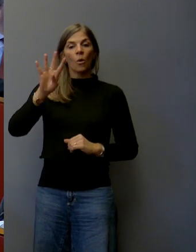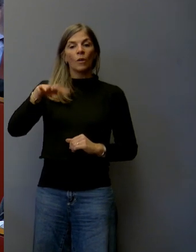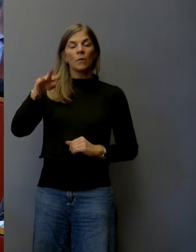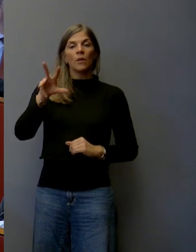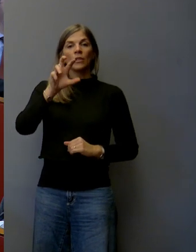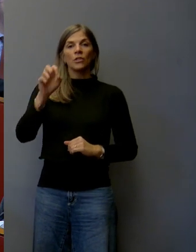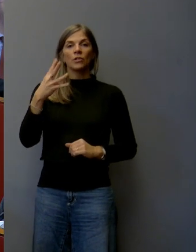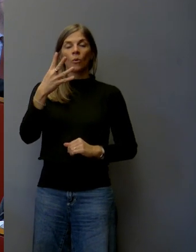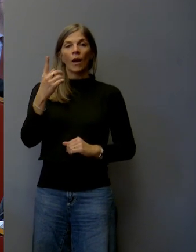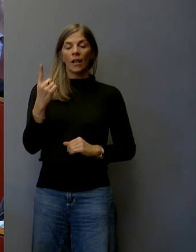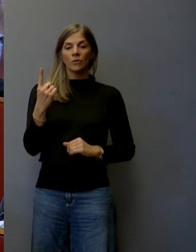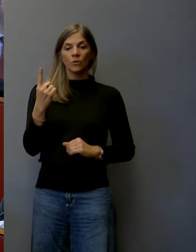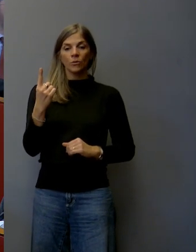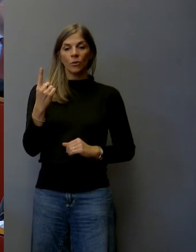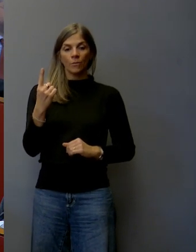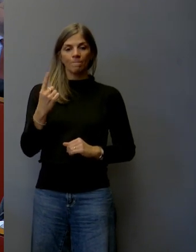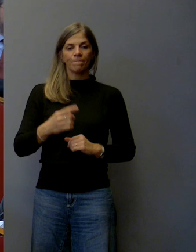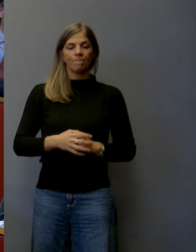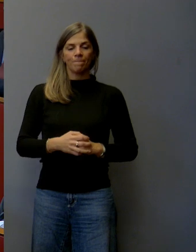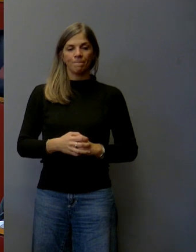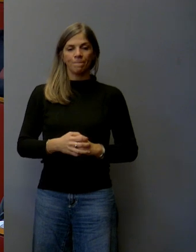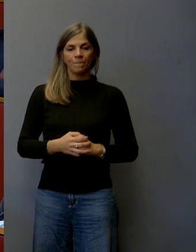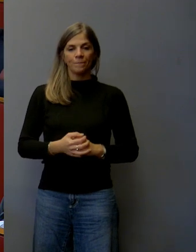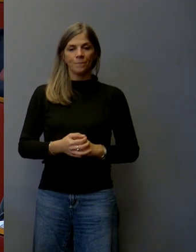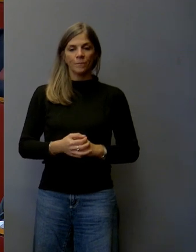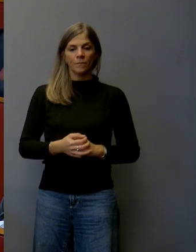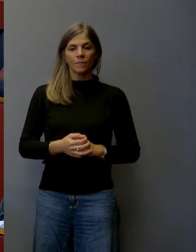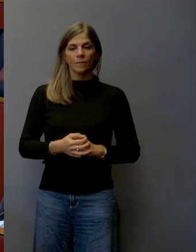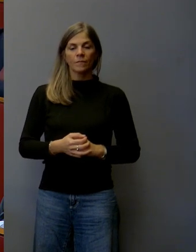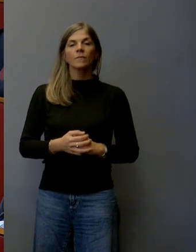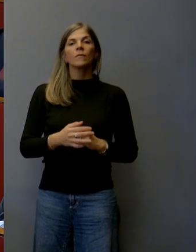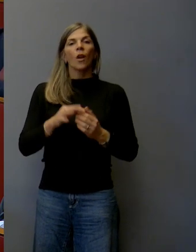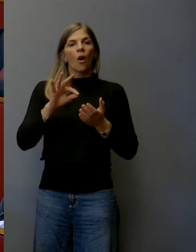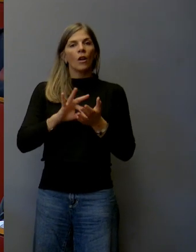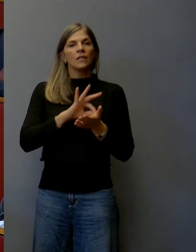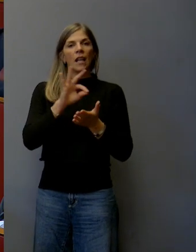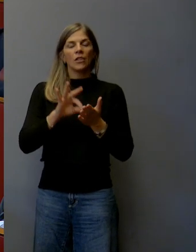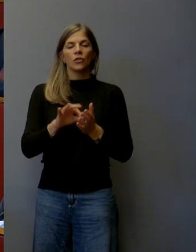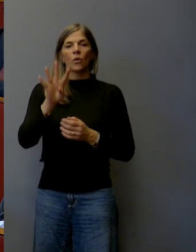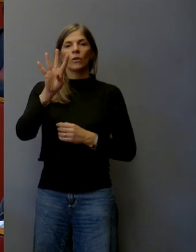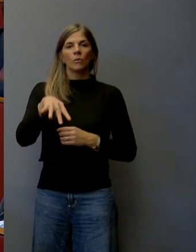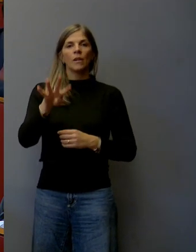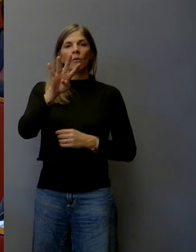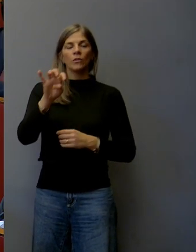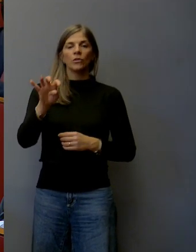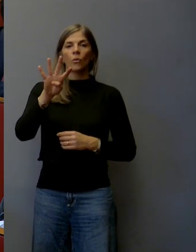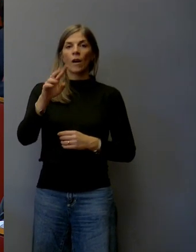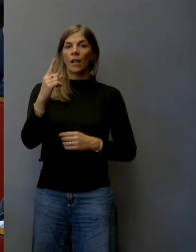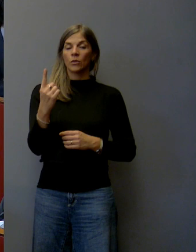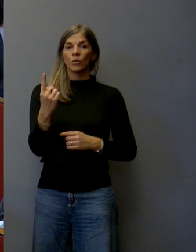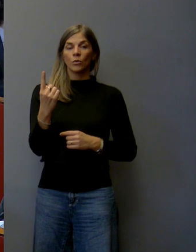4.341 allora il l'ordine del giorno 4.341